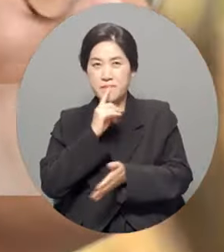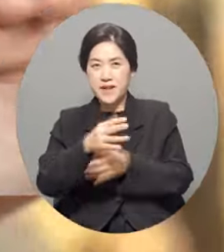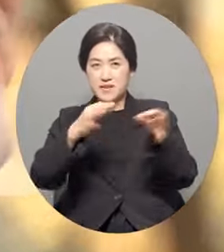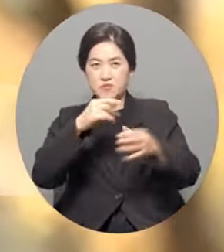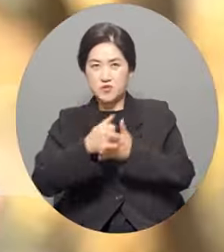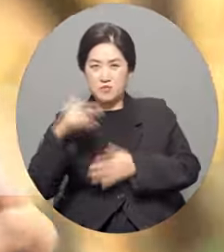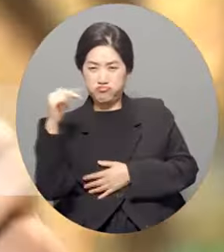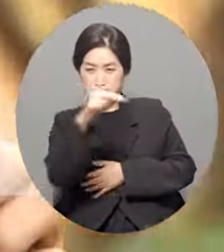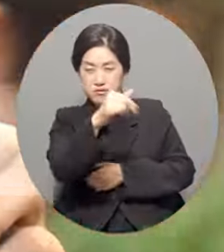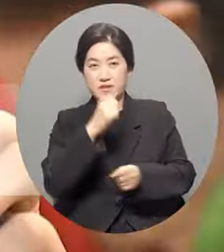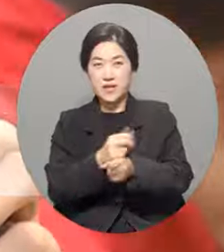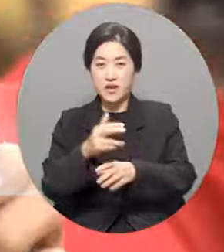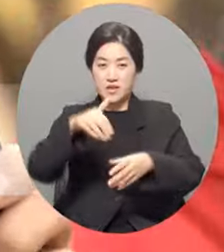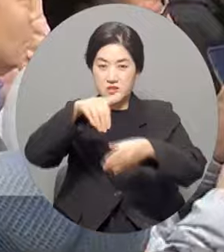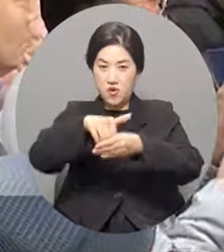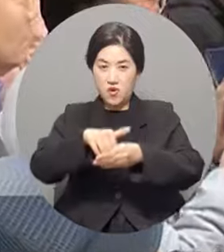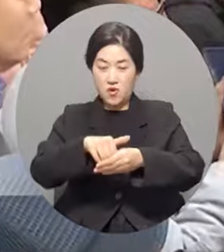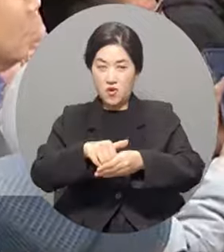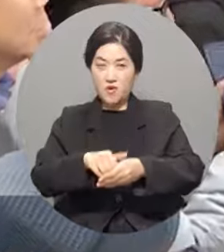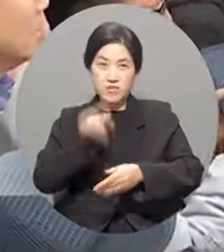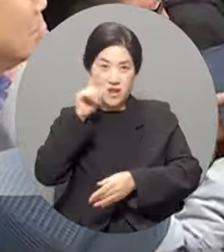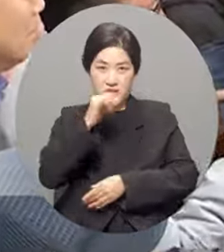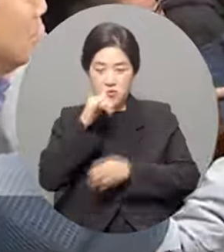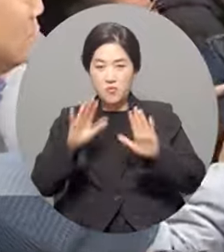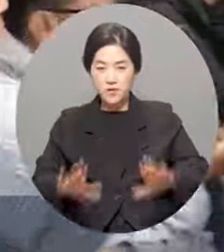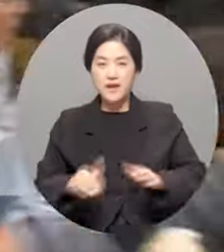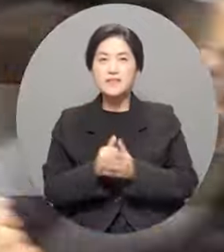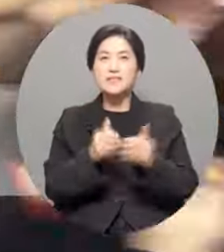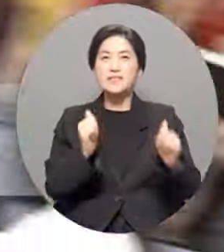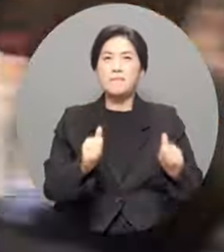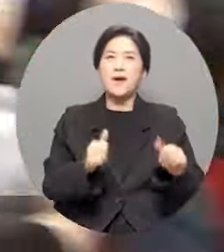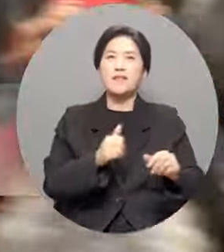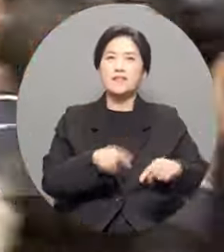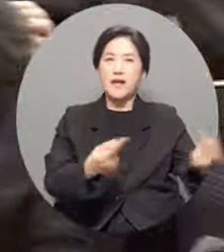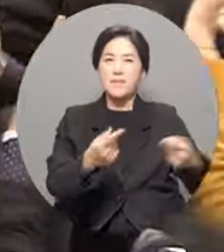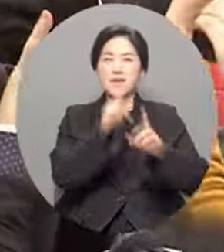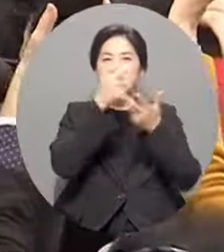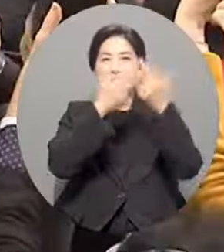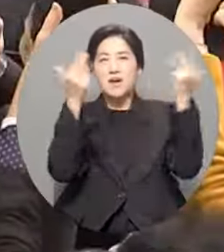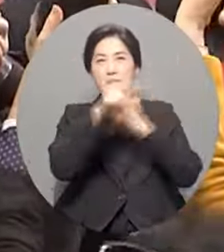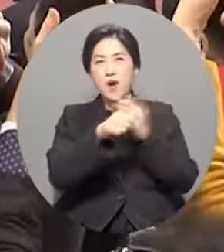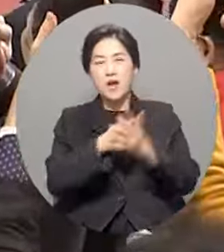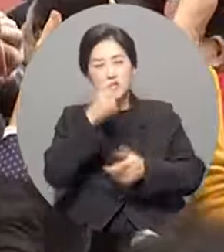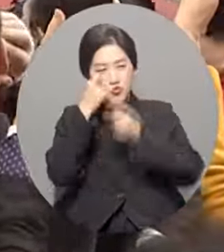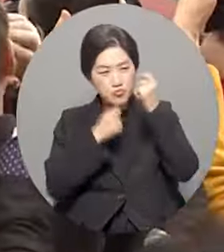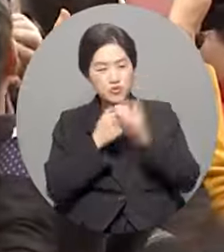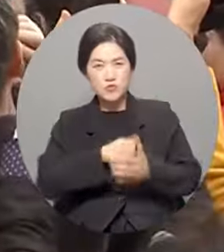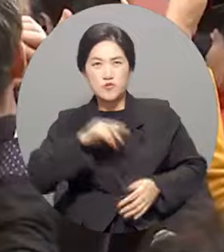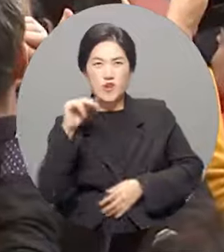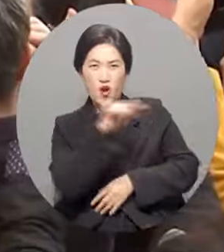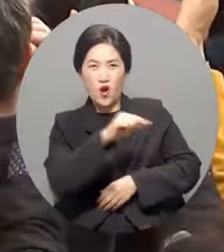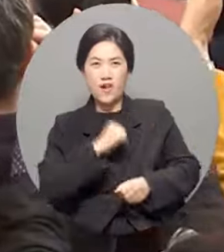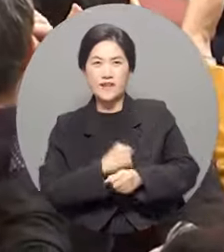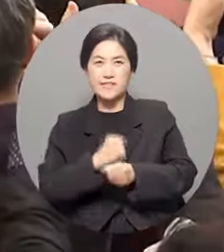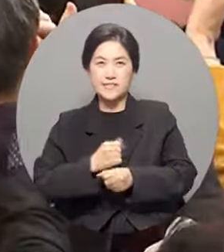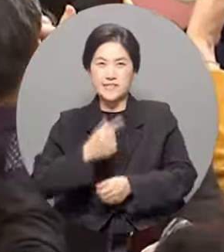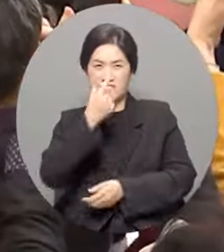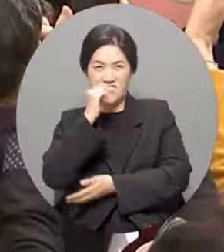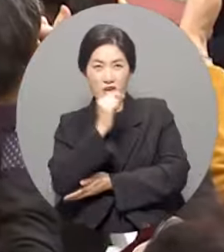이어가면서 선거 전날인 오늘까지 재판에 출석한 이재명 대표가 눈물을 흘린 걸 비판하며 날을